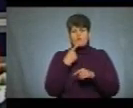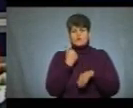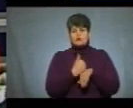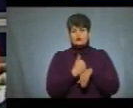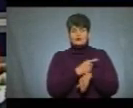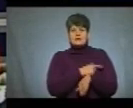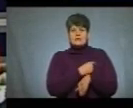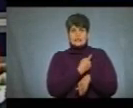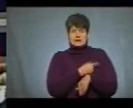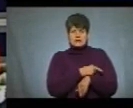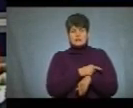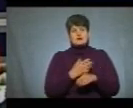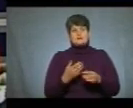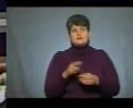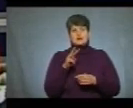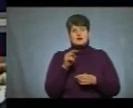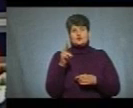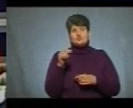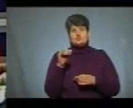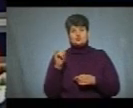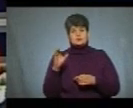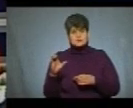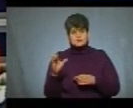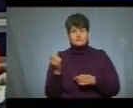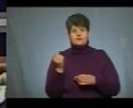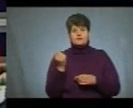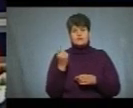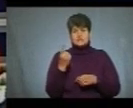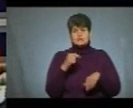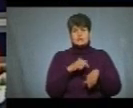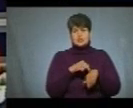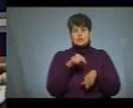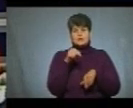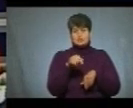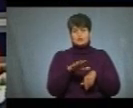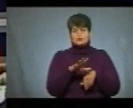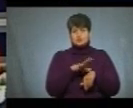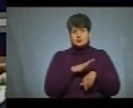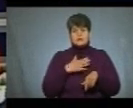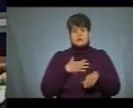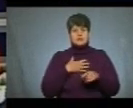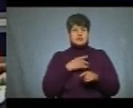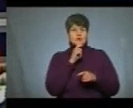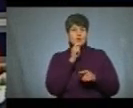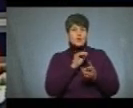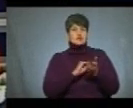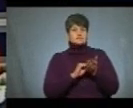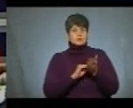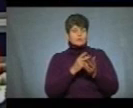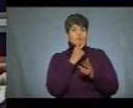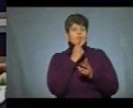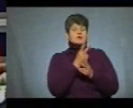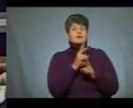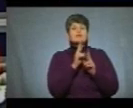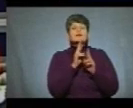допомоги та медицини катастроф Михайло Джус. О 12-й годині у цьому пункті у Тернополі побували наші кореспонденти. Диспетчери показали,